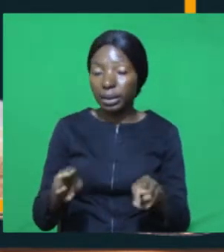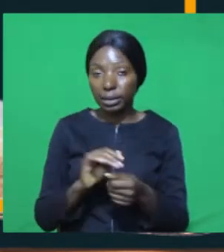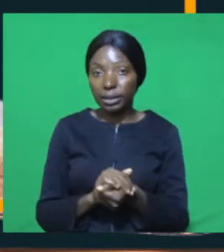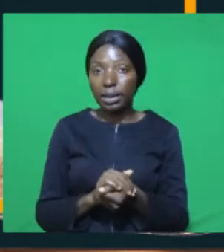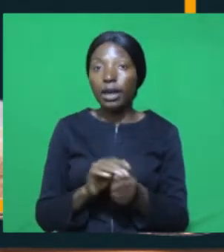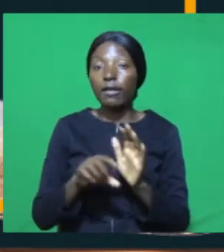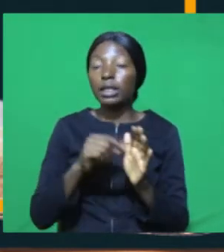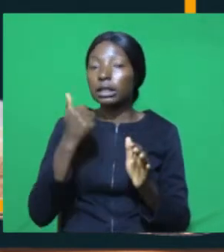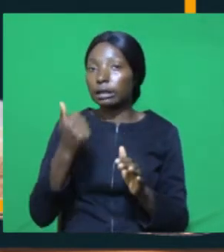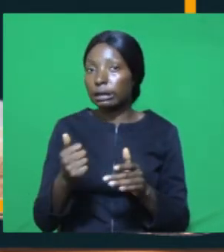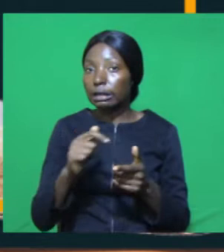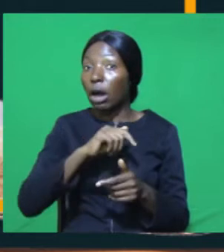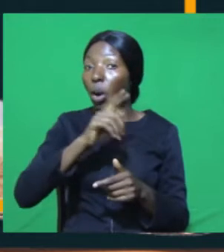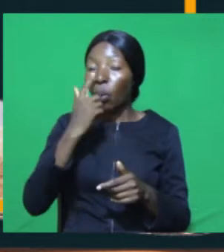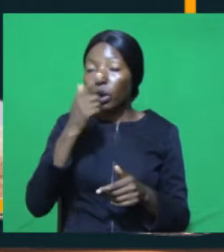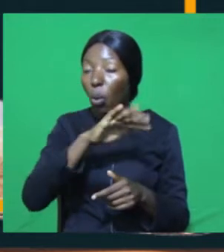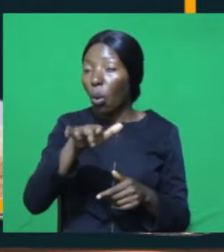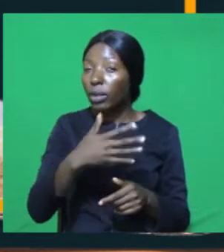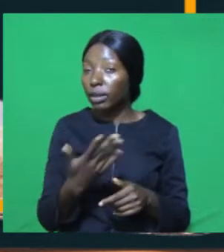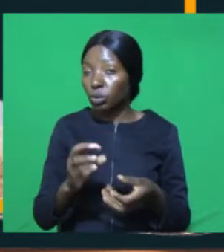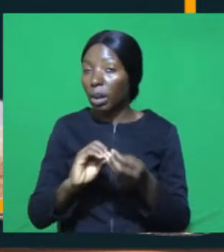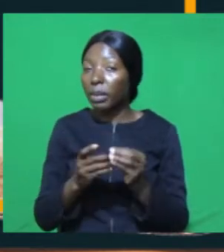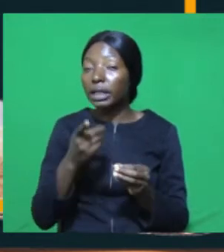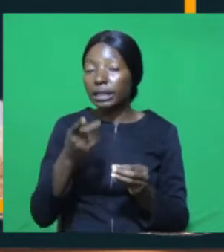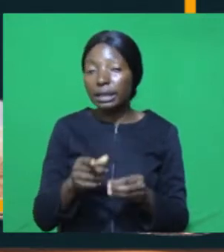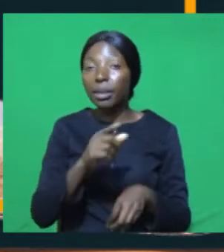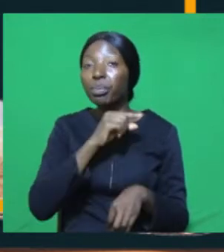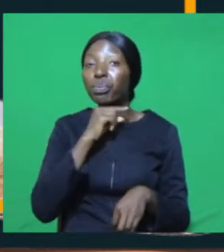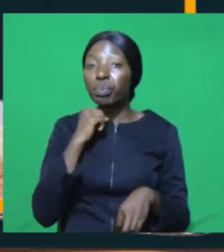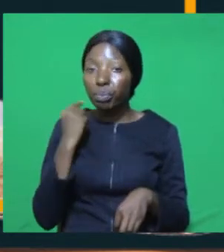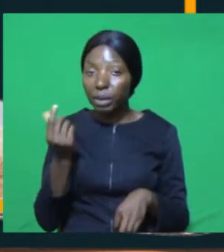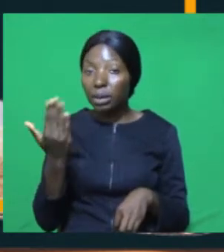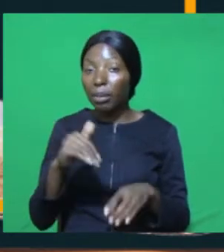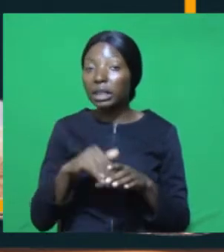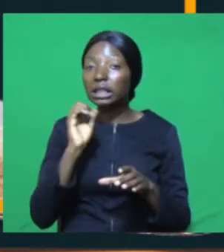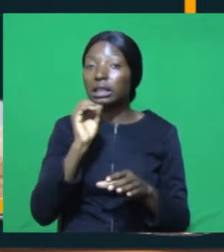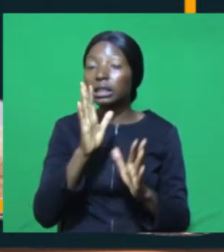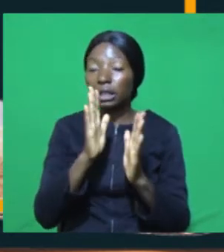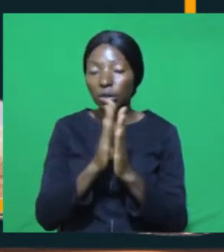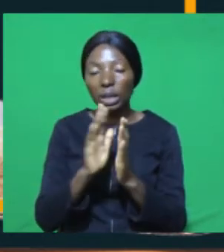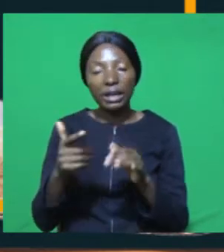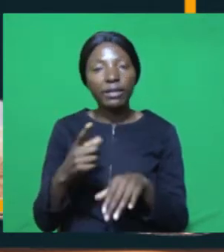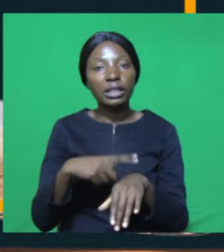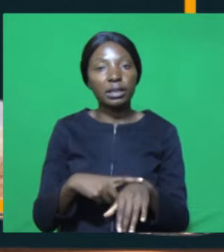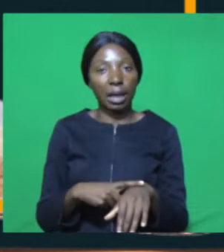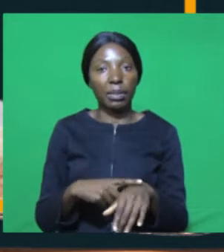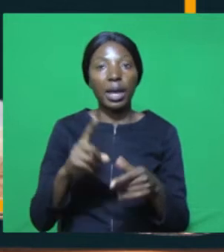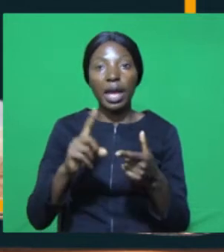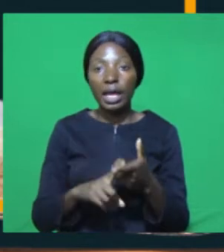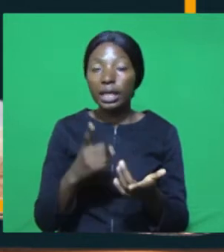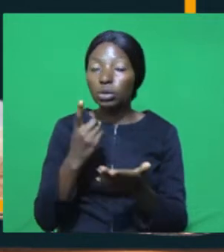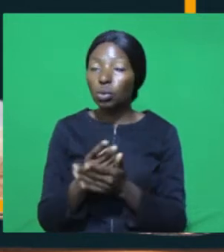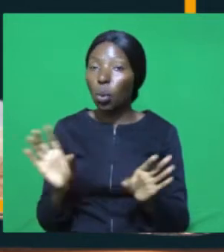6. Zvinhu zvakati zvagadzirwa saizvozvo vaprisita vaipinda mutebhanekeri yekutanga nguva dzose